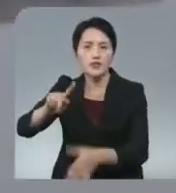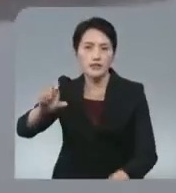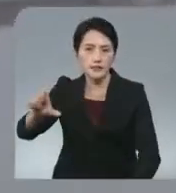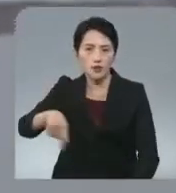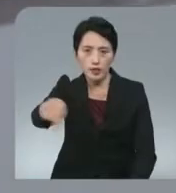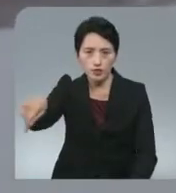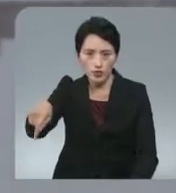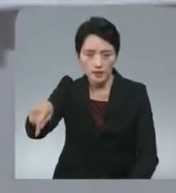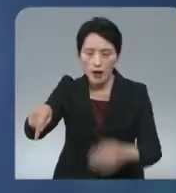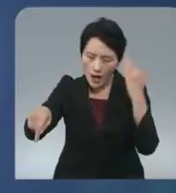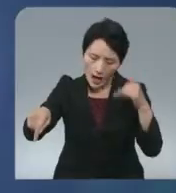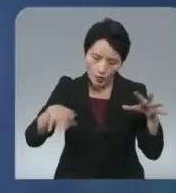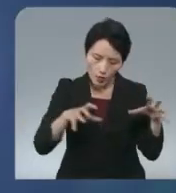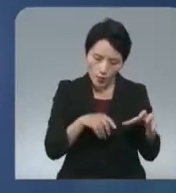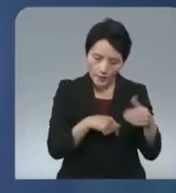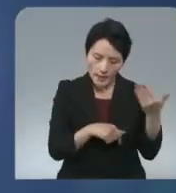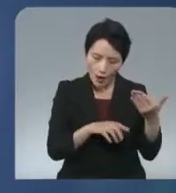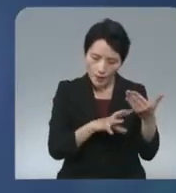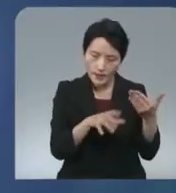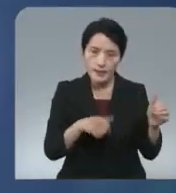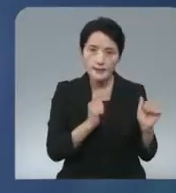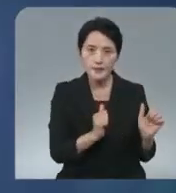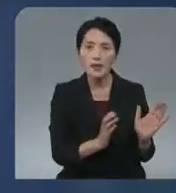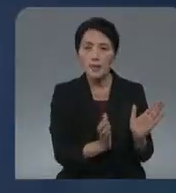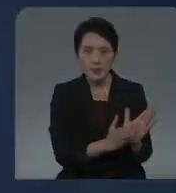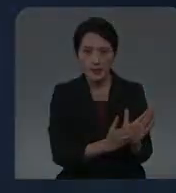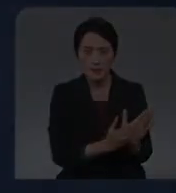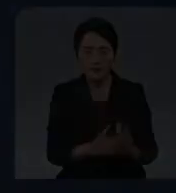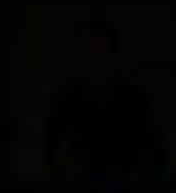中国などで行われる審査にもスピードが就く見通しです